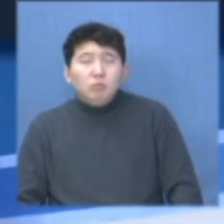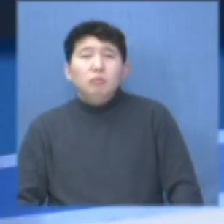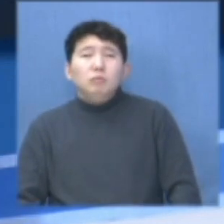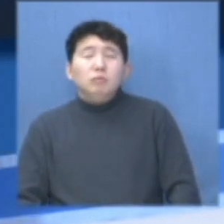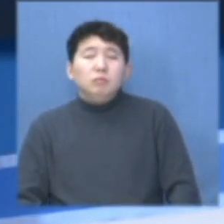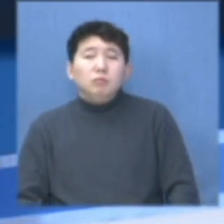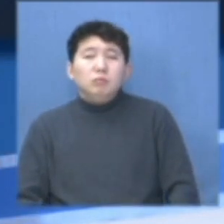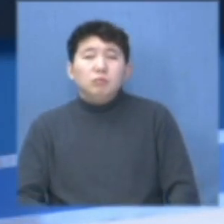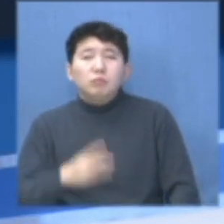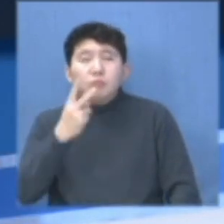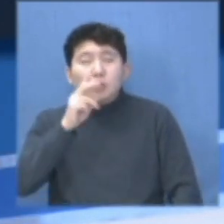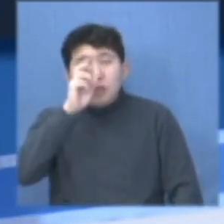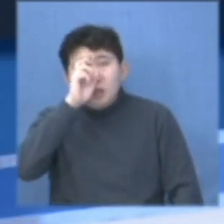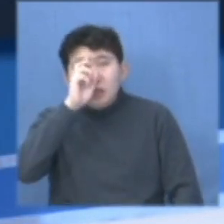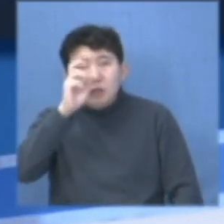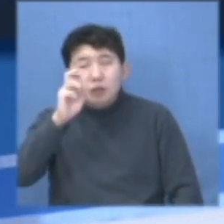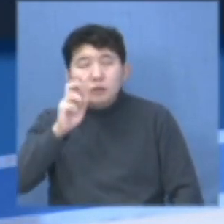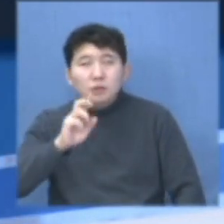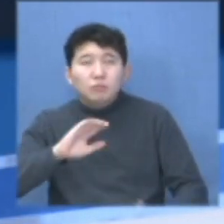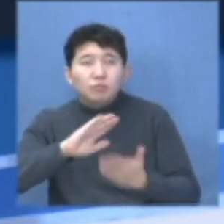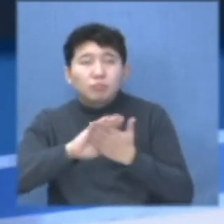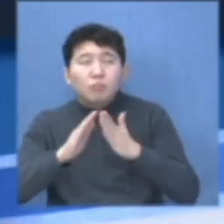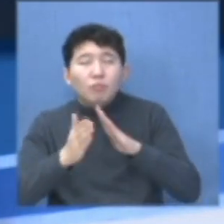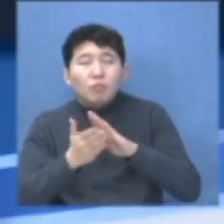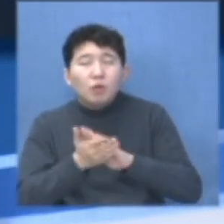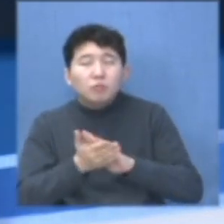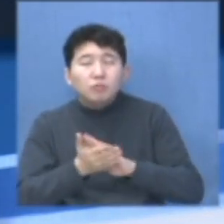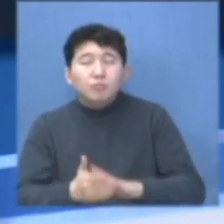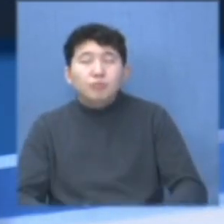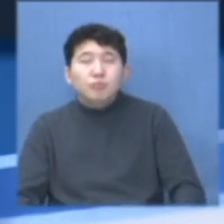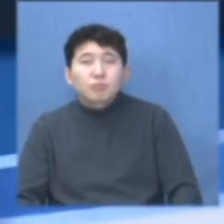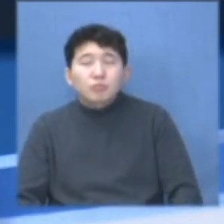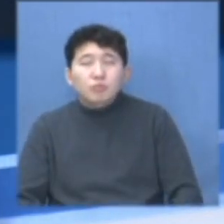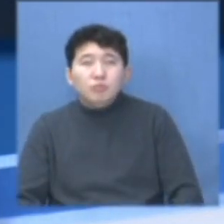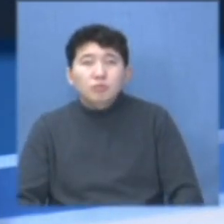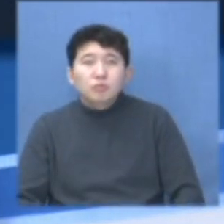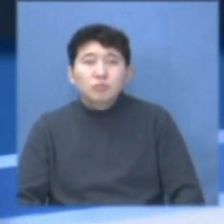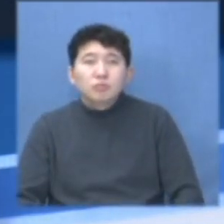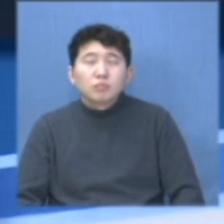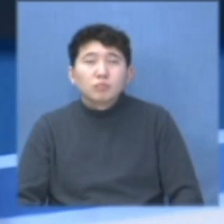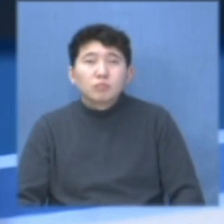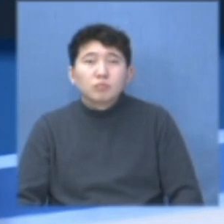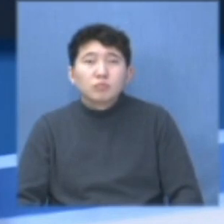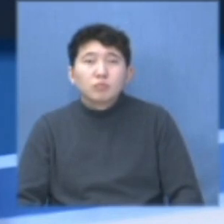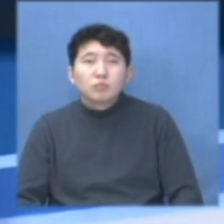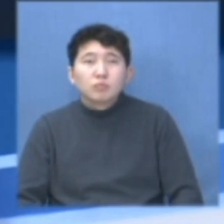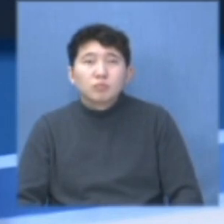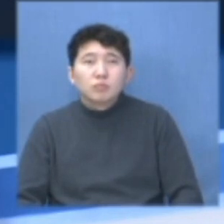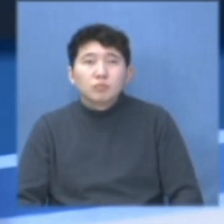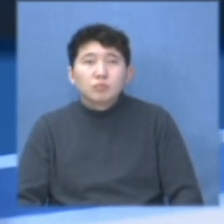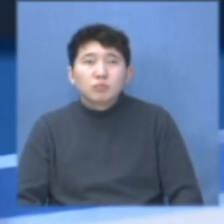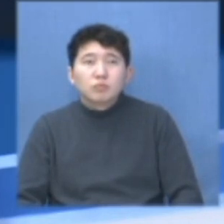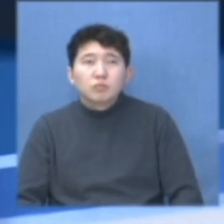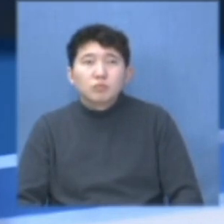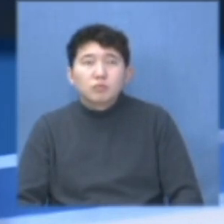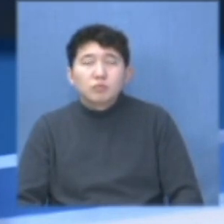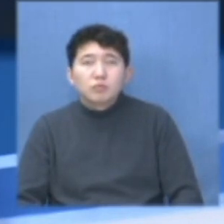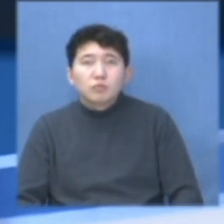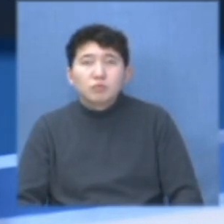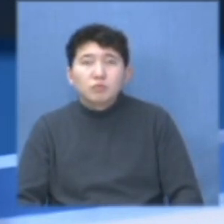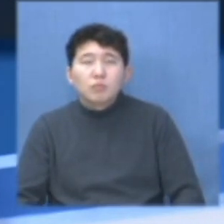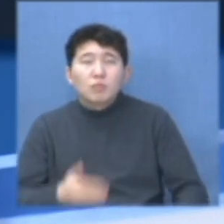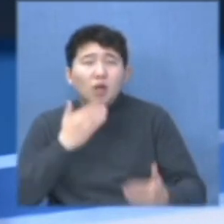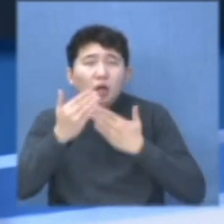мемлекеттер арасында маңызды серіктес елдердің бірі екенін айтты. Сондай-ақ екі ел көпжақты алаңдарда өзара тығыз қарым-қатынас жасап